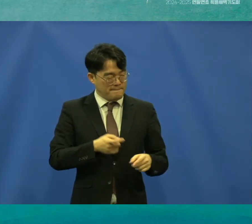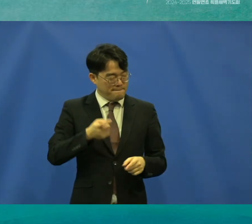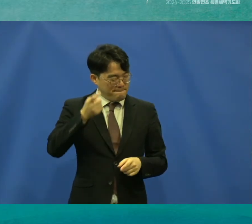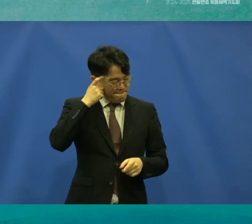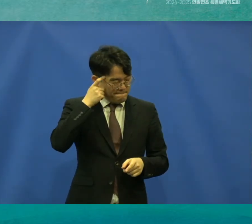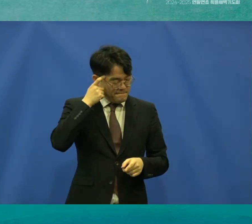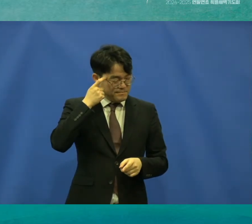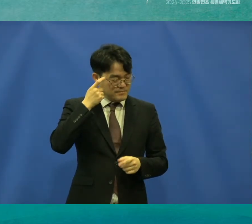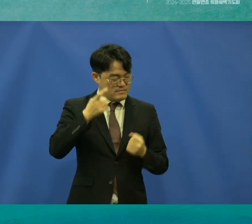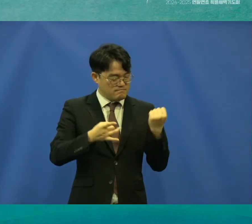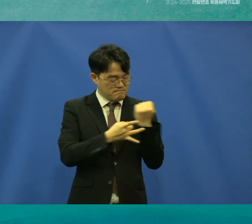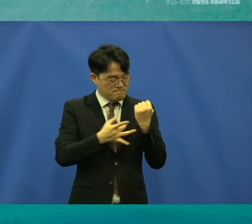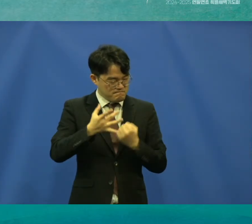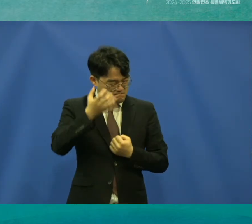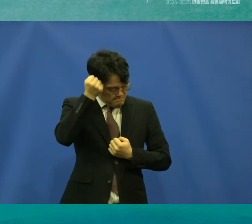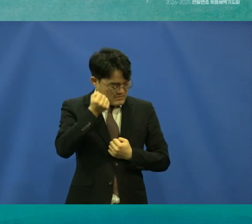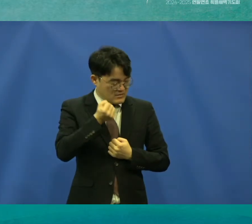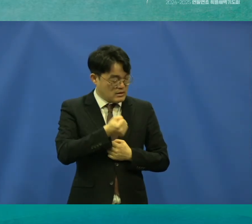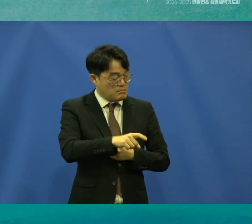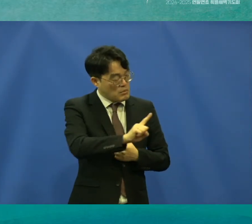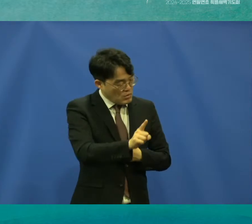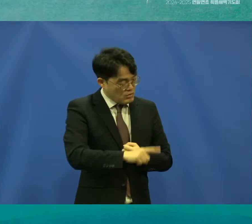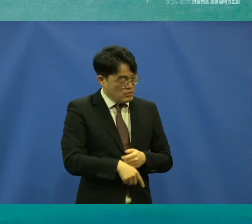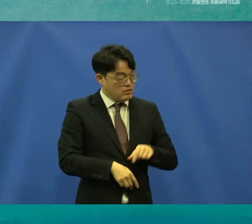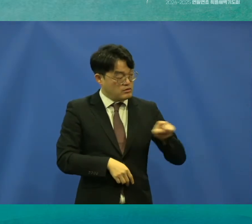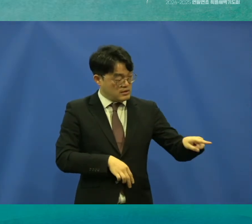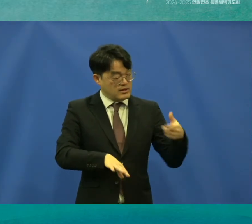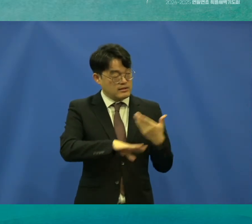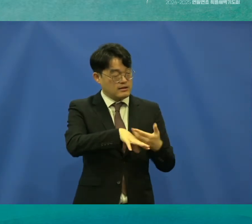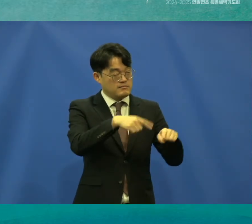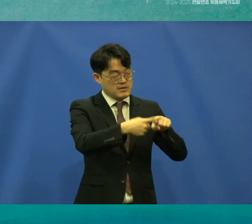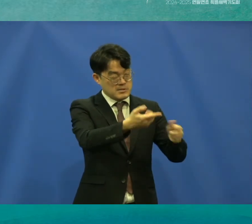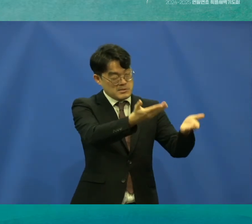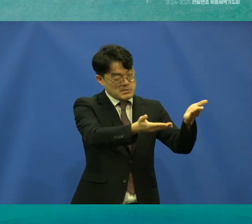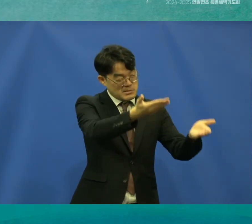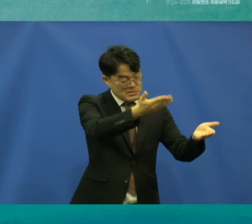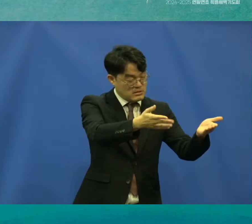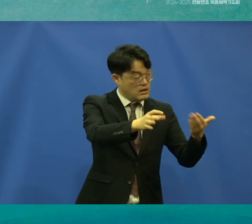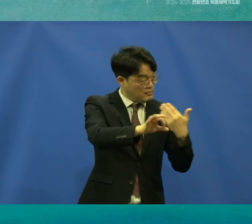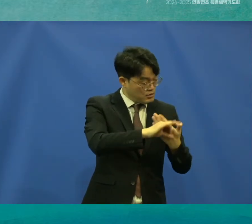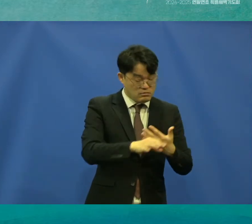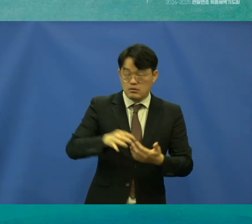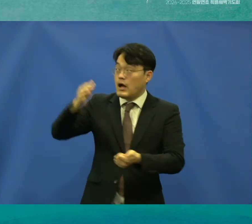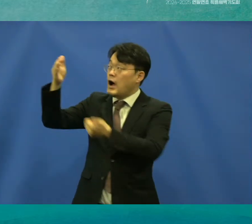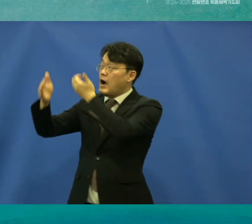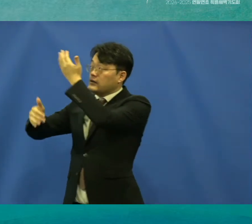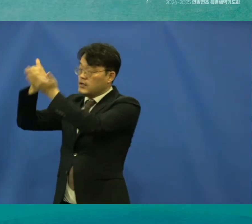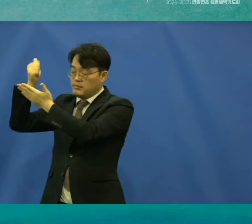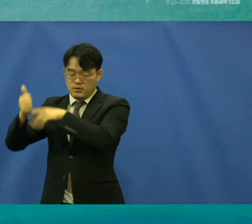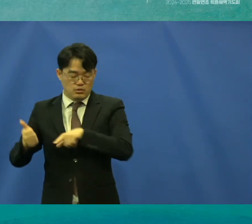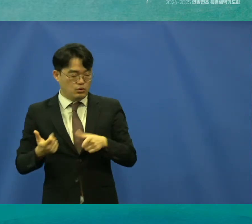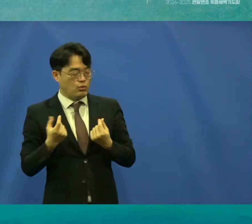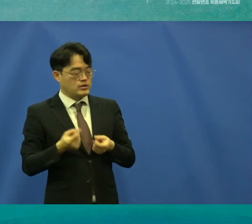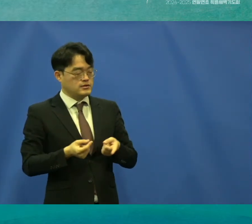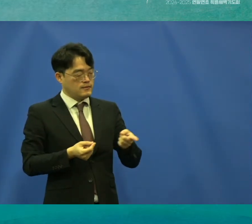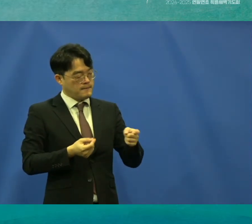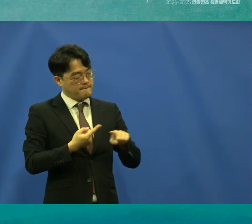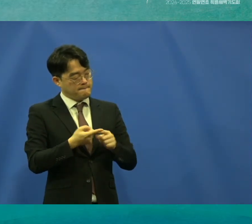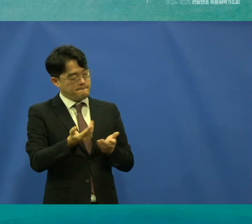남을 판단하는 것으로 내가 너를 정죄함이니 판단하는 내가 같은